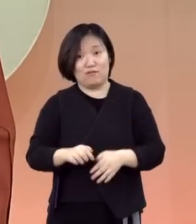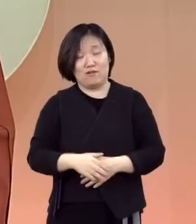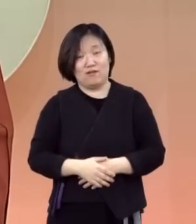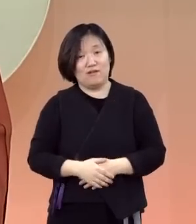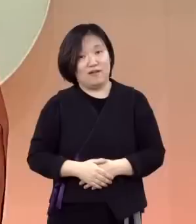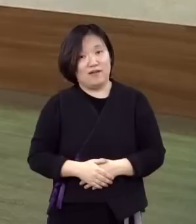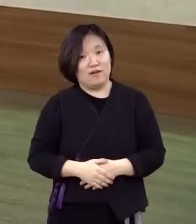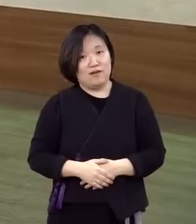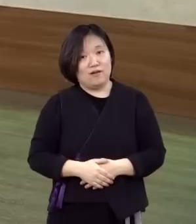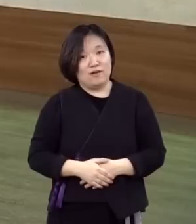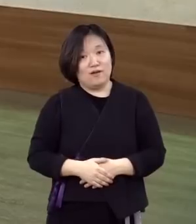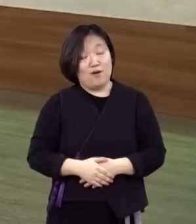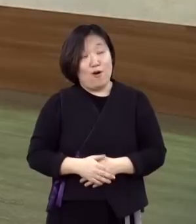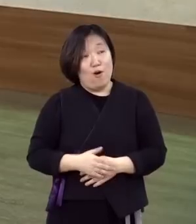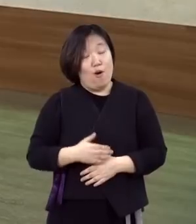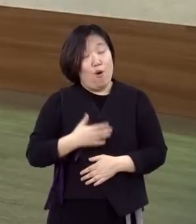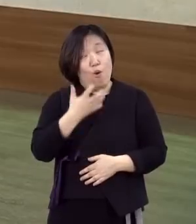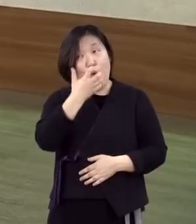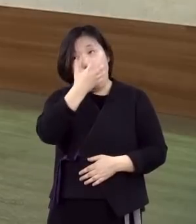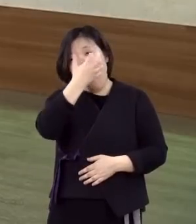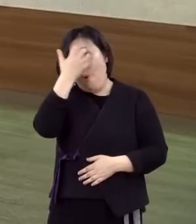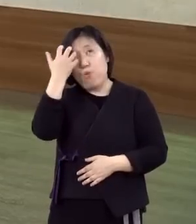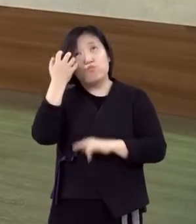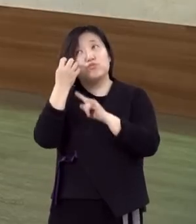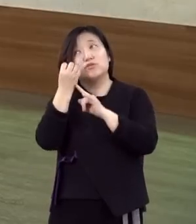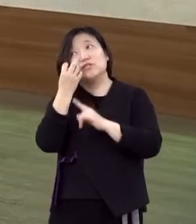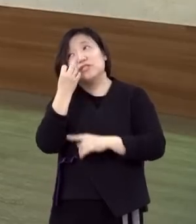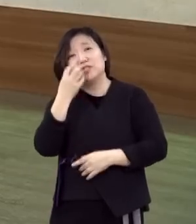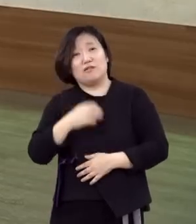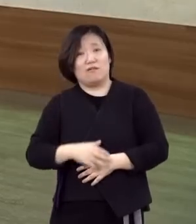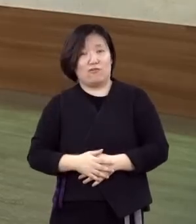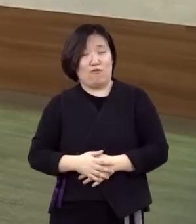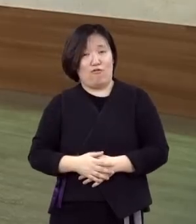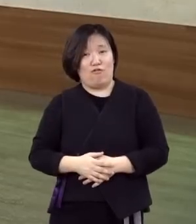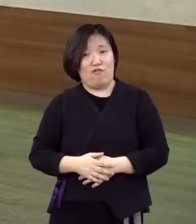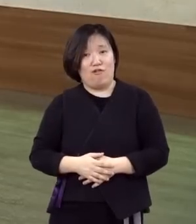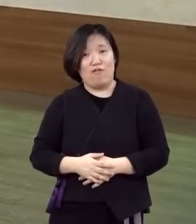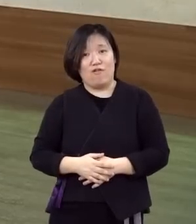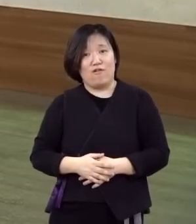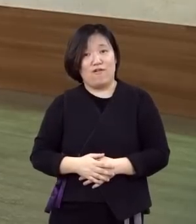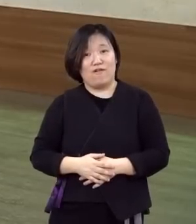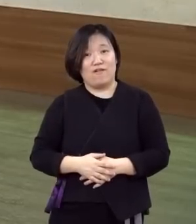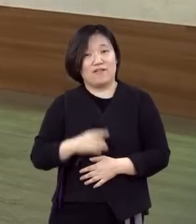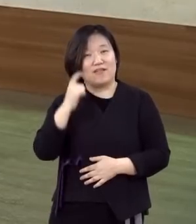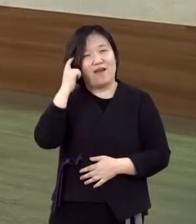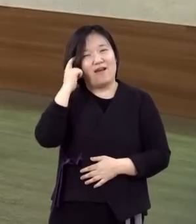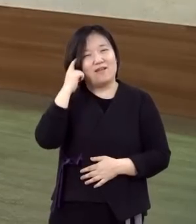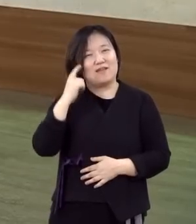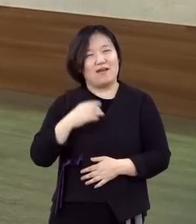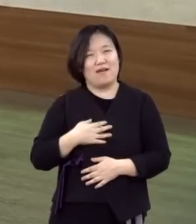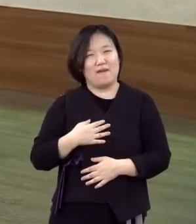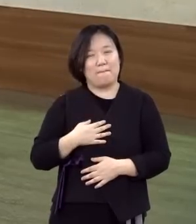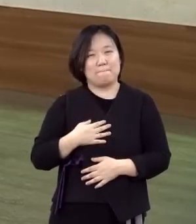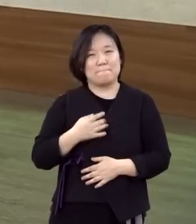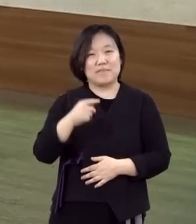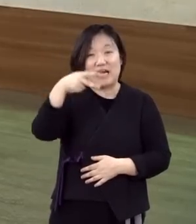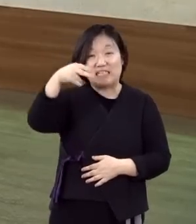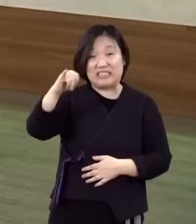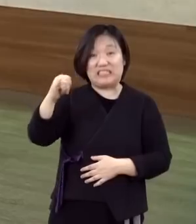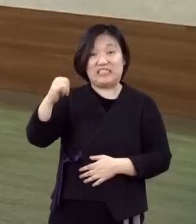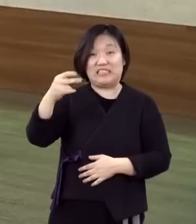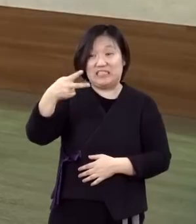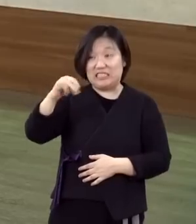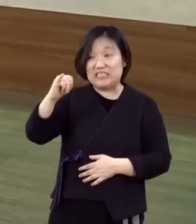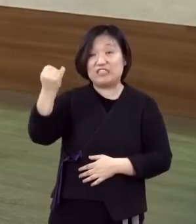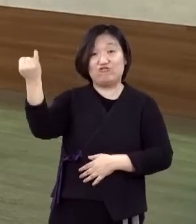."너무놀라서,이건 평범한일이아니라고생각했어요.그래서 시누이에게